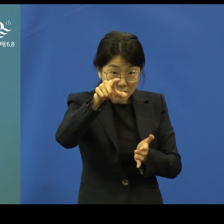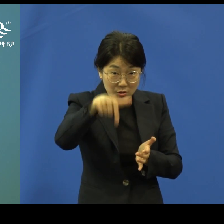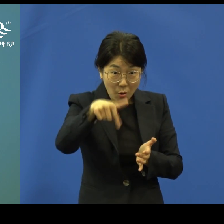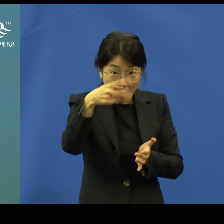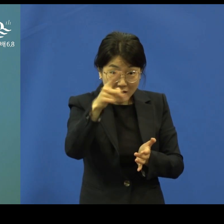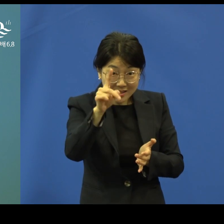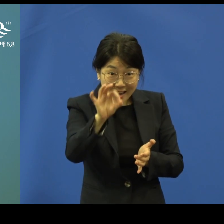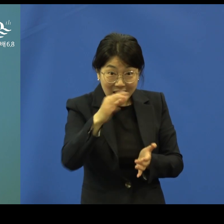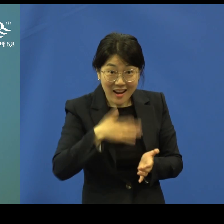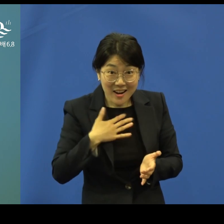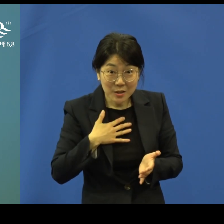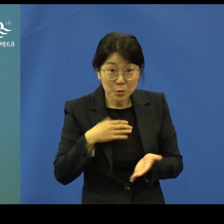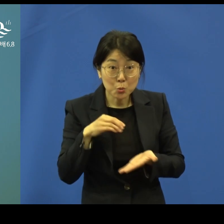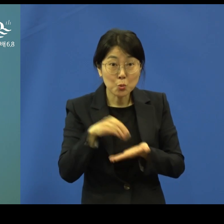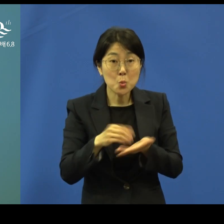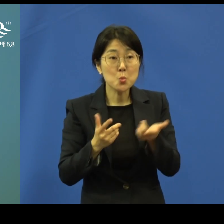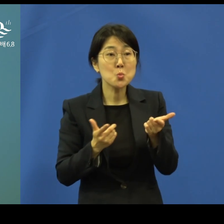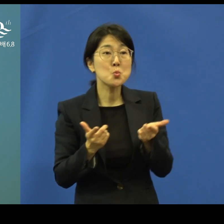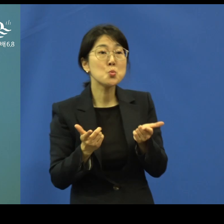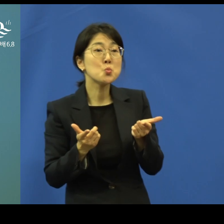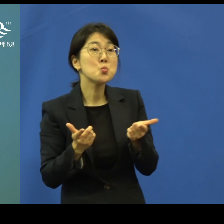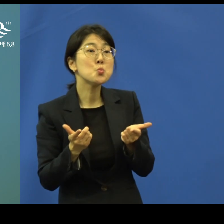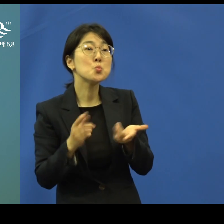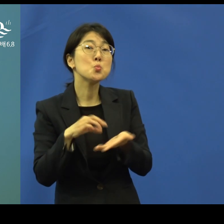과연 가능한 것인가?